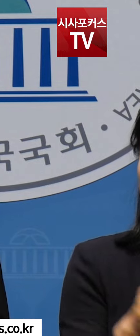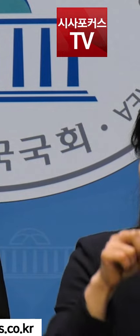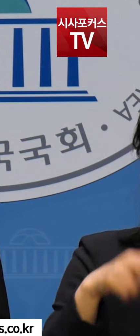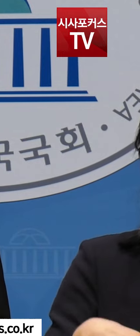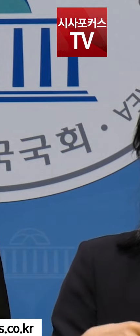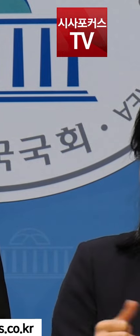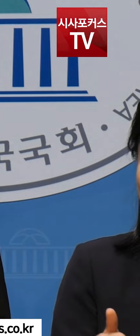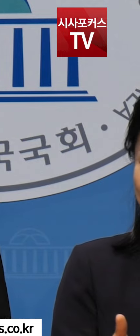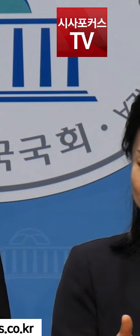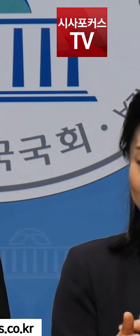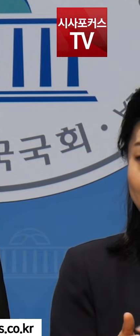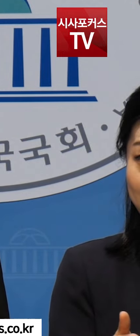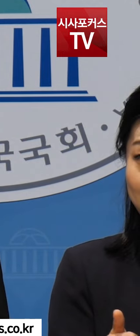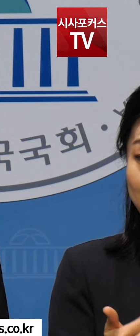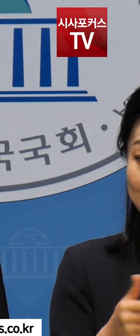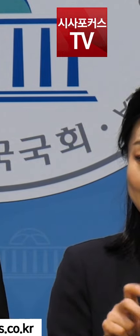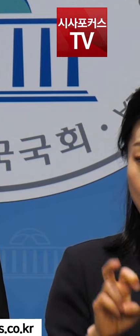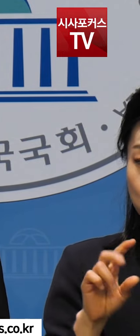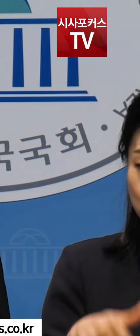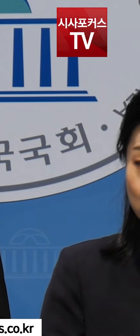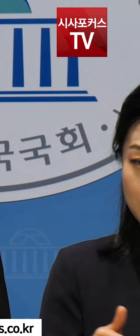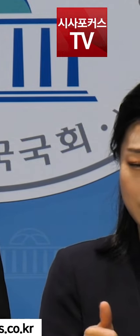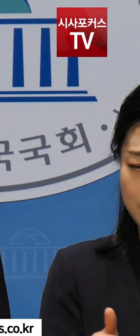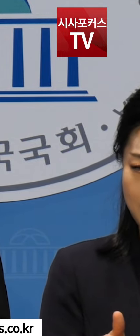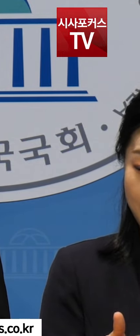유동규나 나무, 정민용 등의